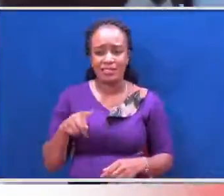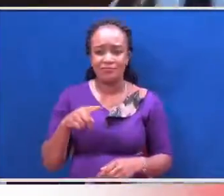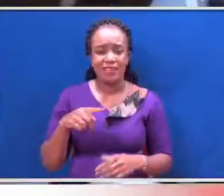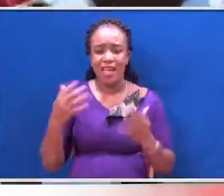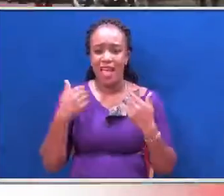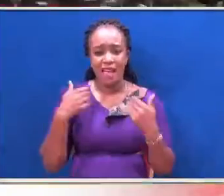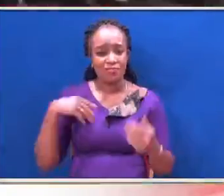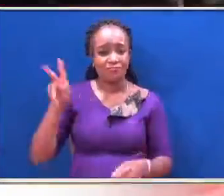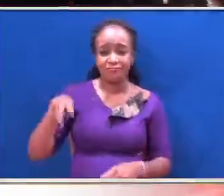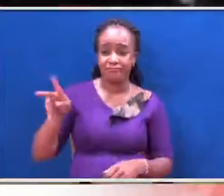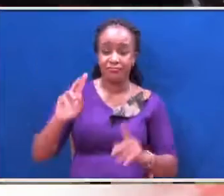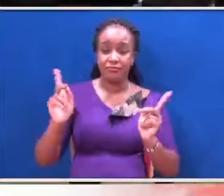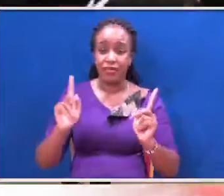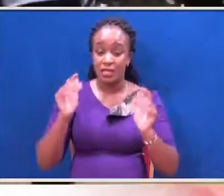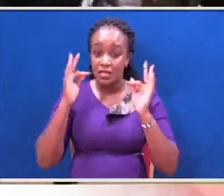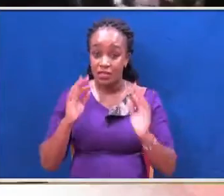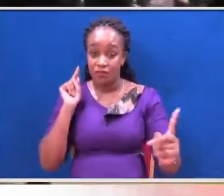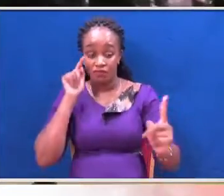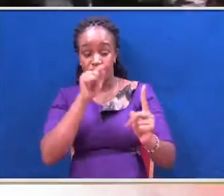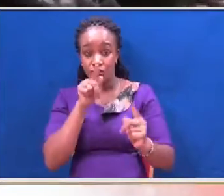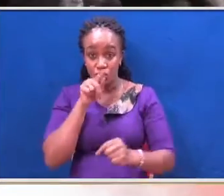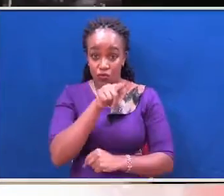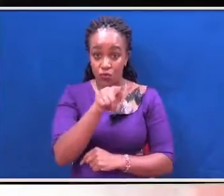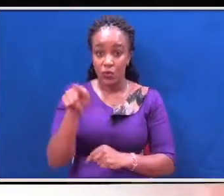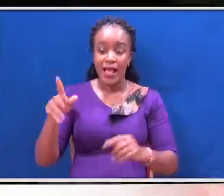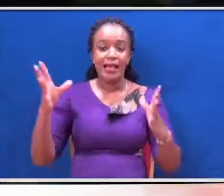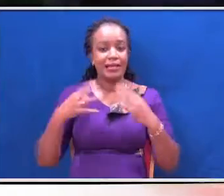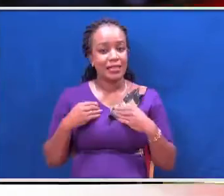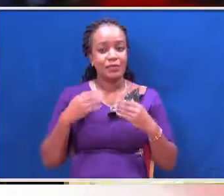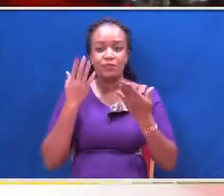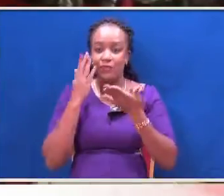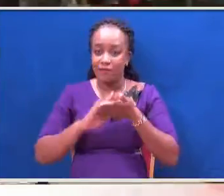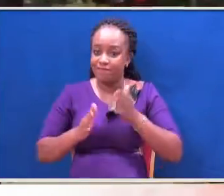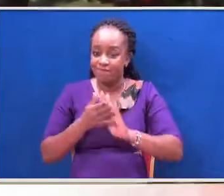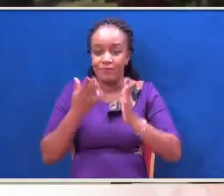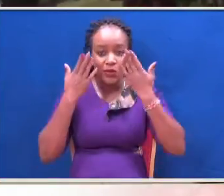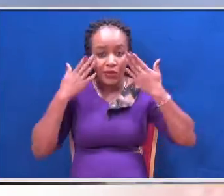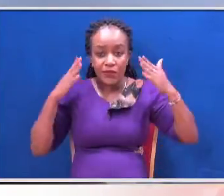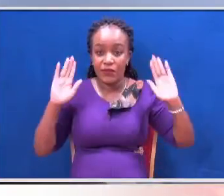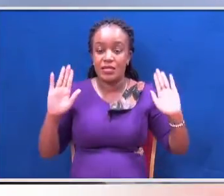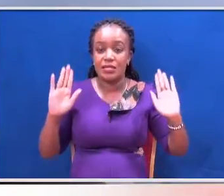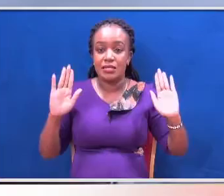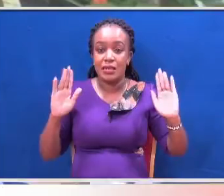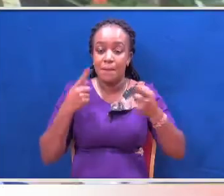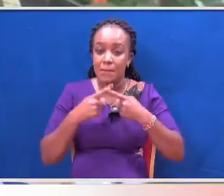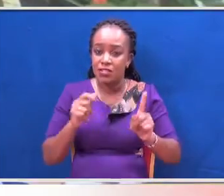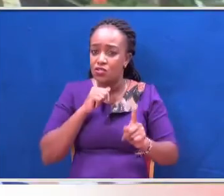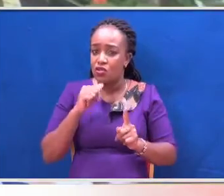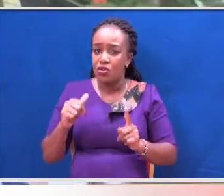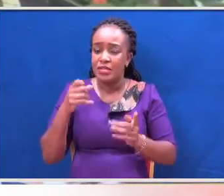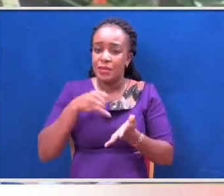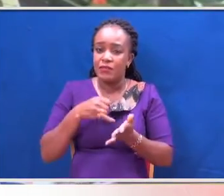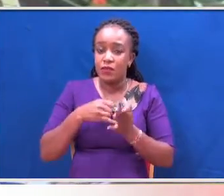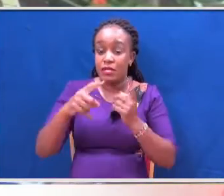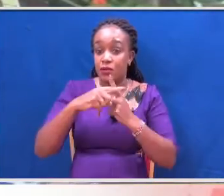Na iwapo wewe umelengwa na ni ukweli, kubali yaishe. Usipange pengine tudhulumiwe kwa njia moja ama nyingine kama mauaji. Mimi ni